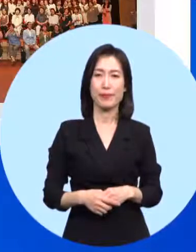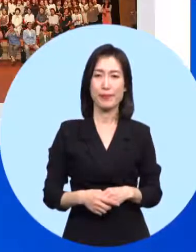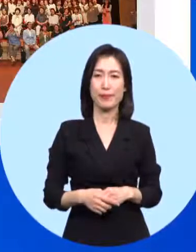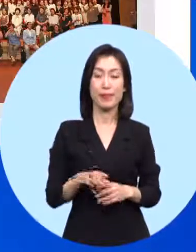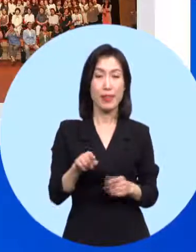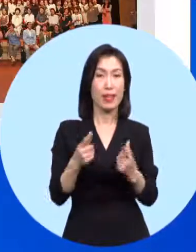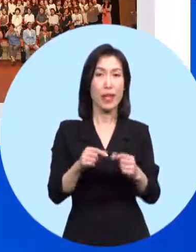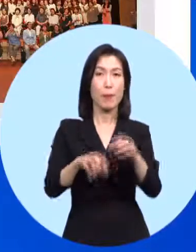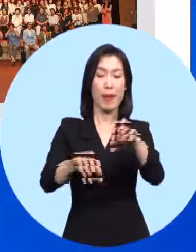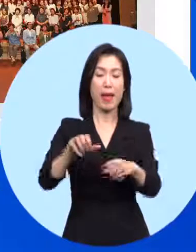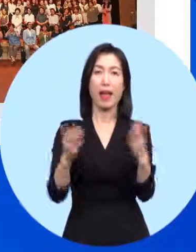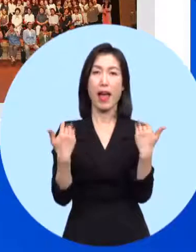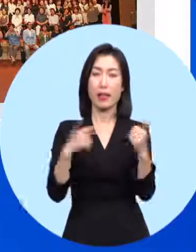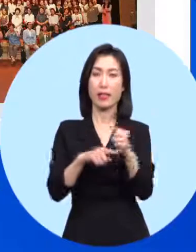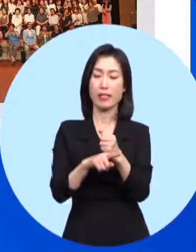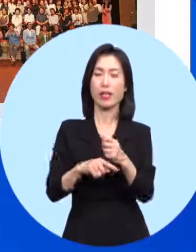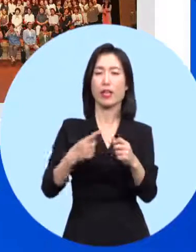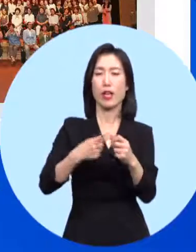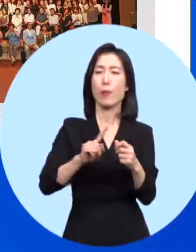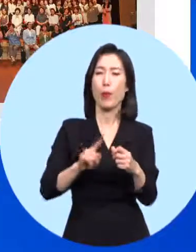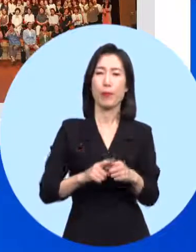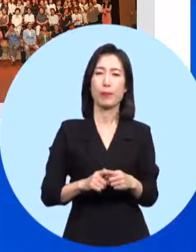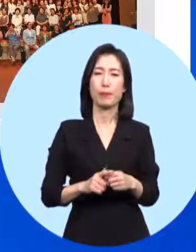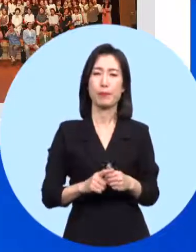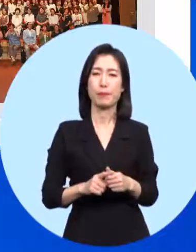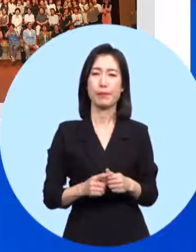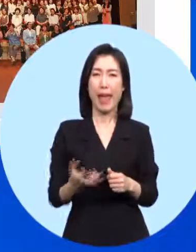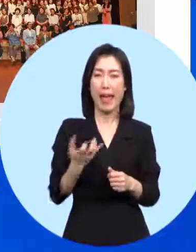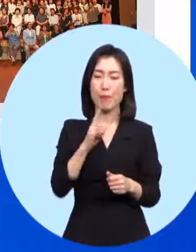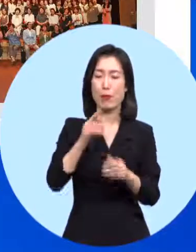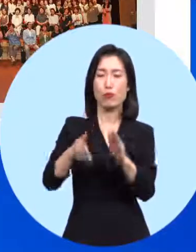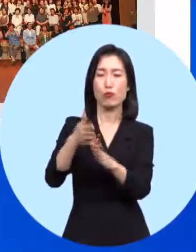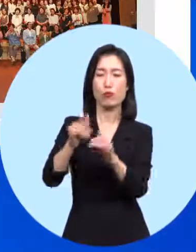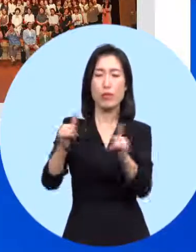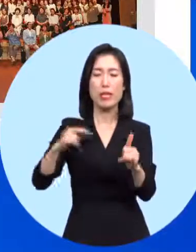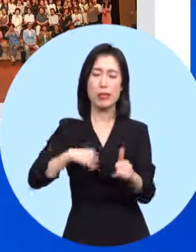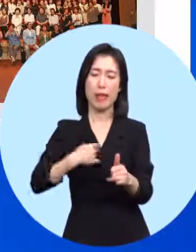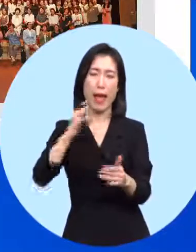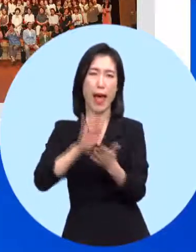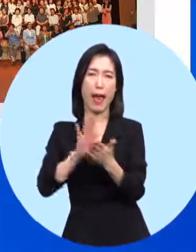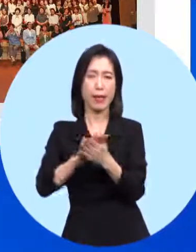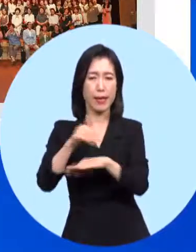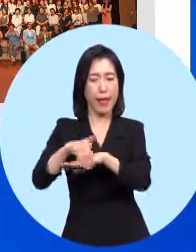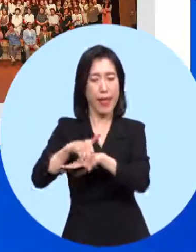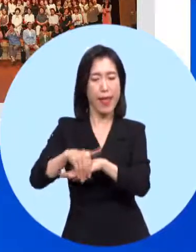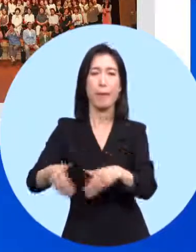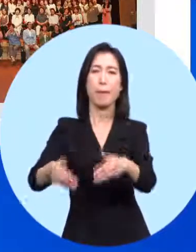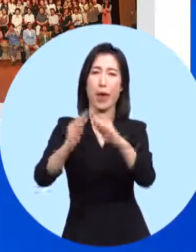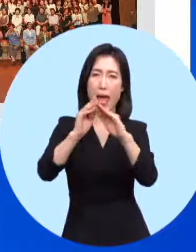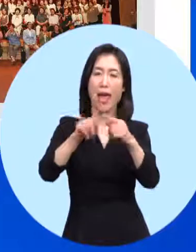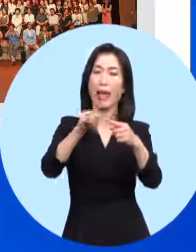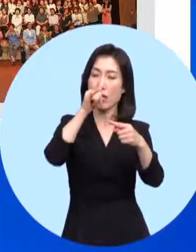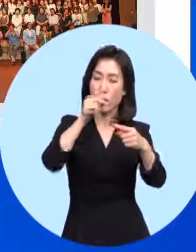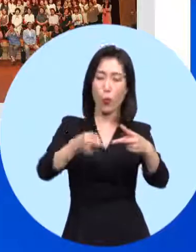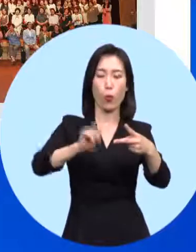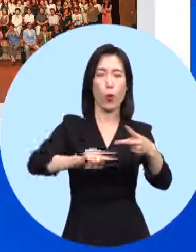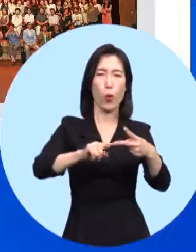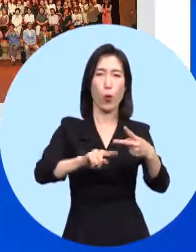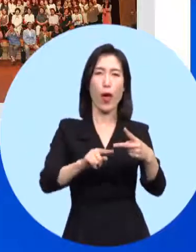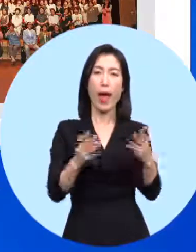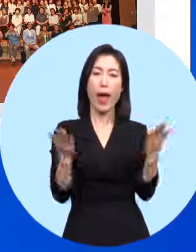이런 마을 학교는 첫 번째 아까 말씀드린 주민설계형 마을 학교가 있고 두 번째로는 학교에